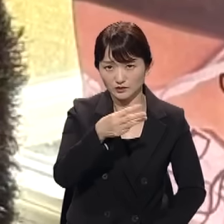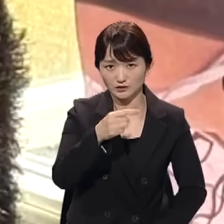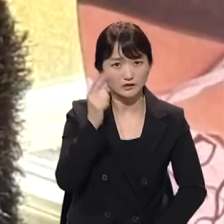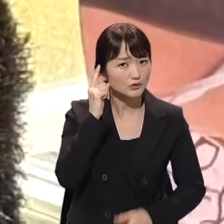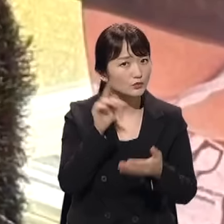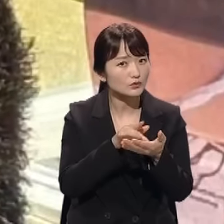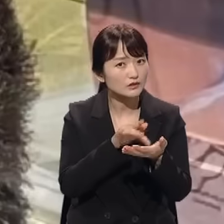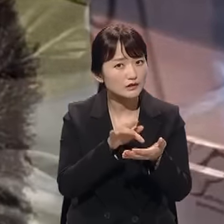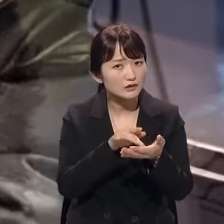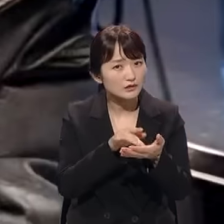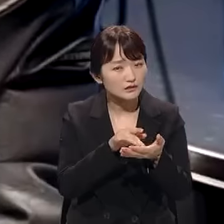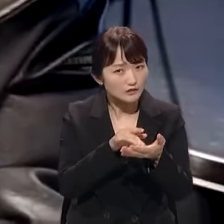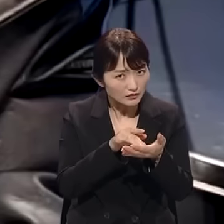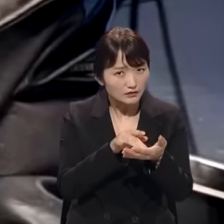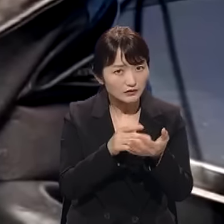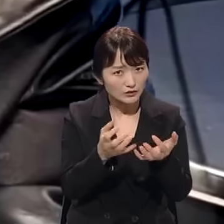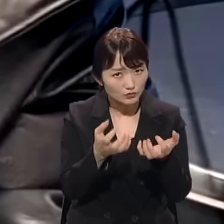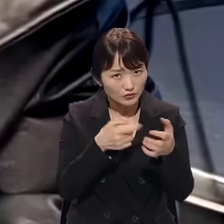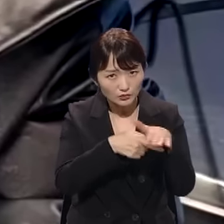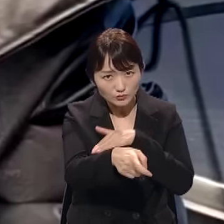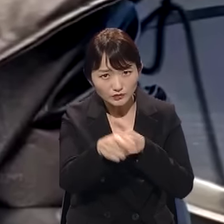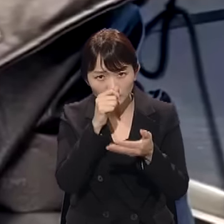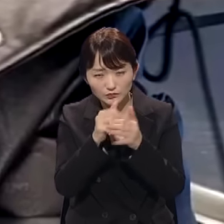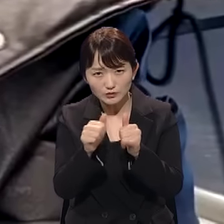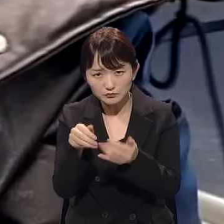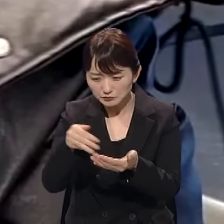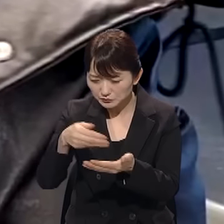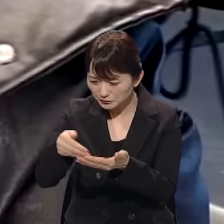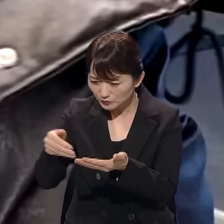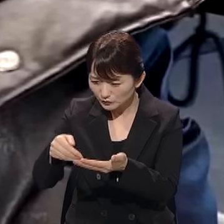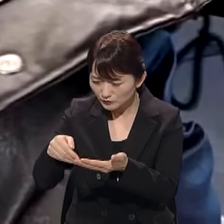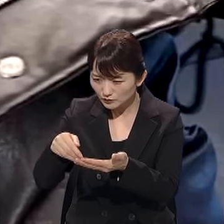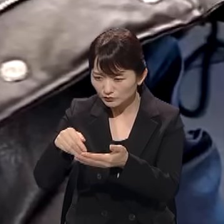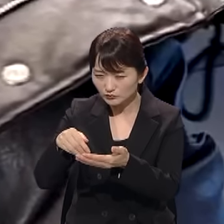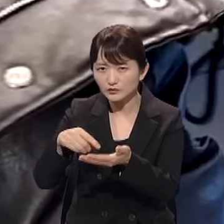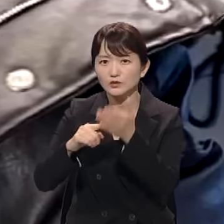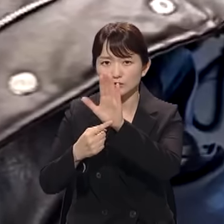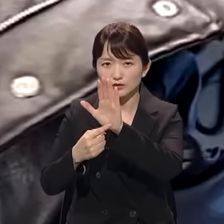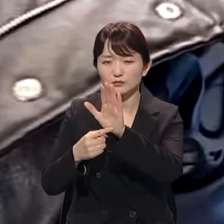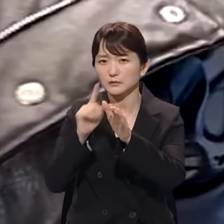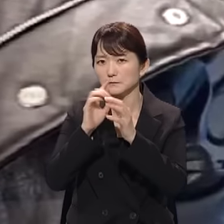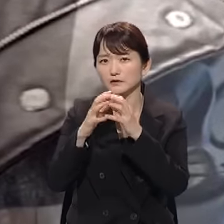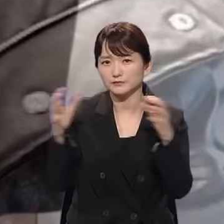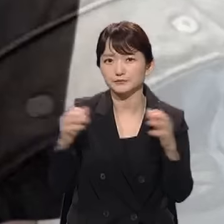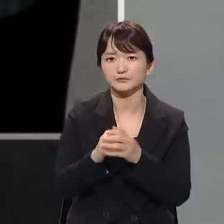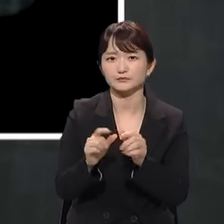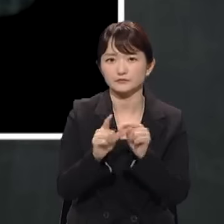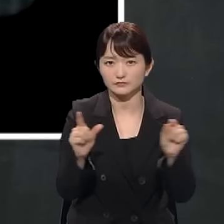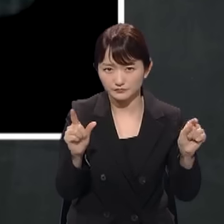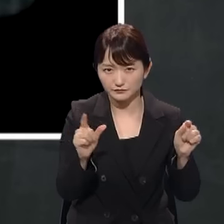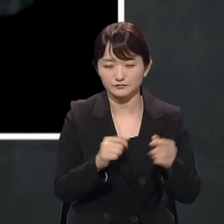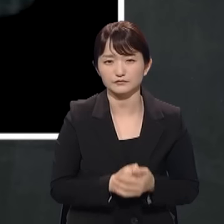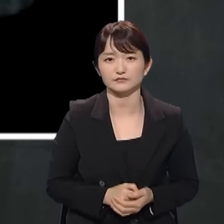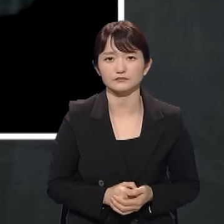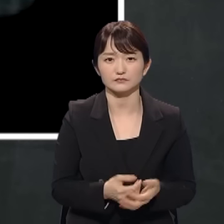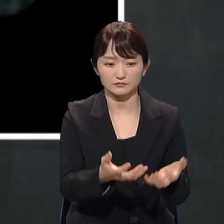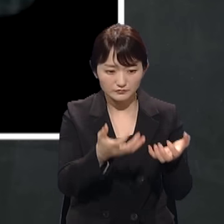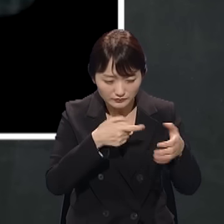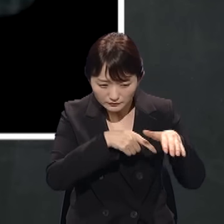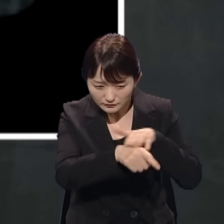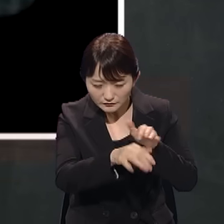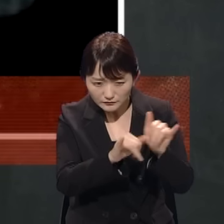금고를 훔쳐간 범인의 몽타주가 공개되면서 시작됐습니다. 그런데 일부 누리꾼들이 금고털이범 몽타주 남성이 가수